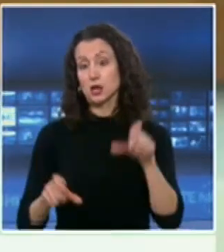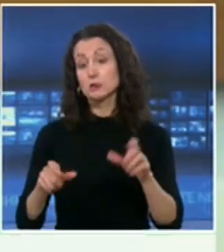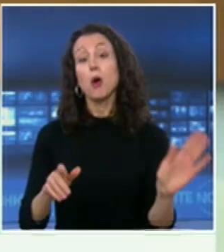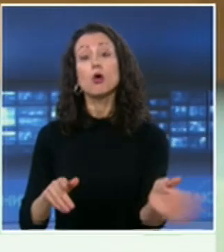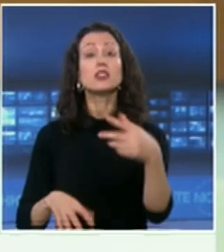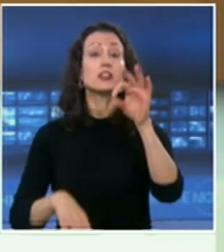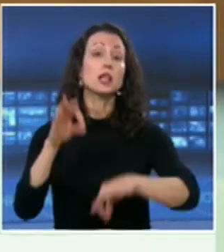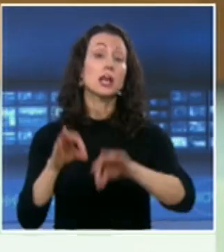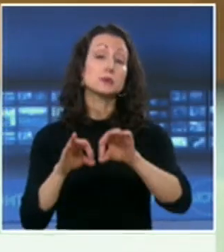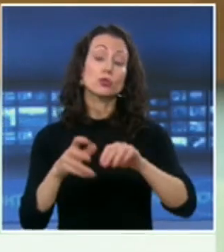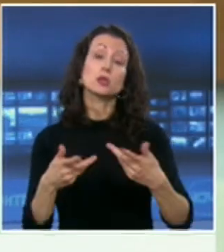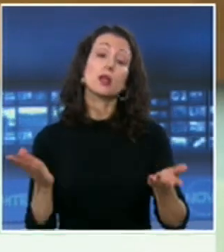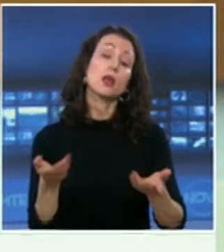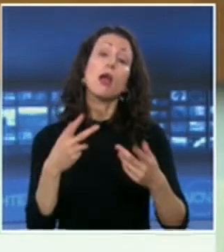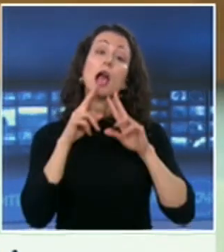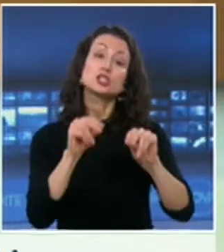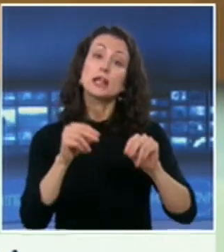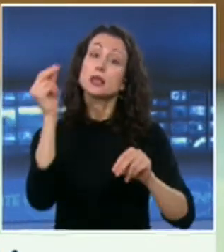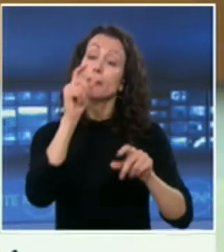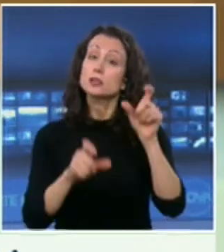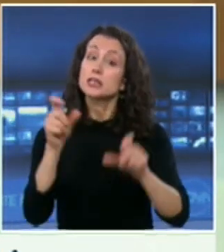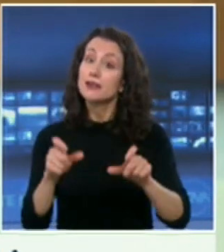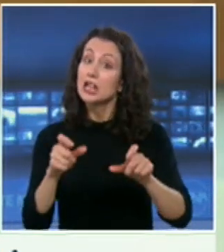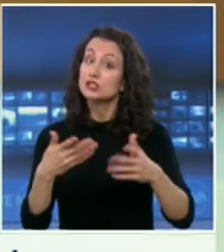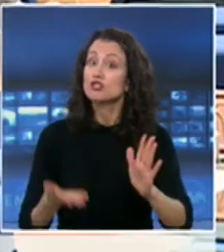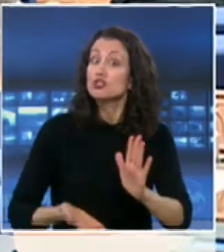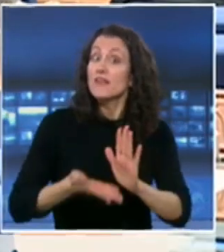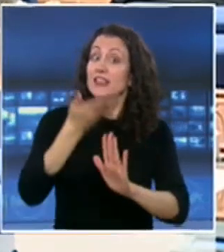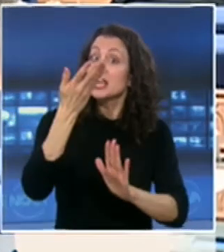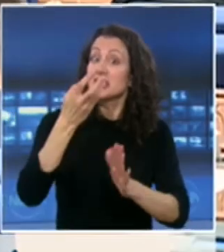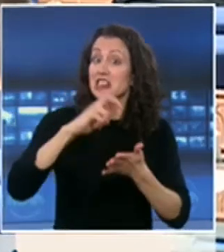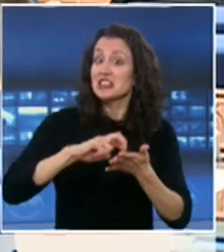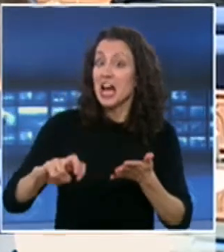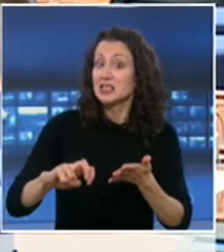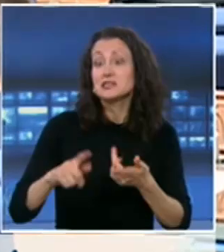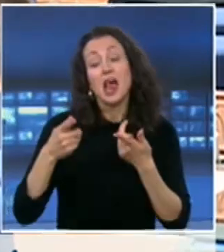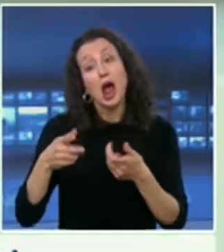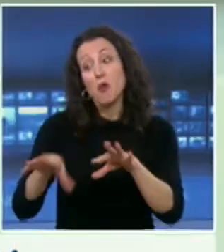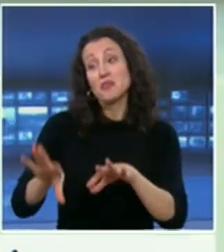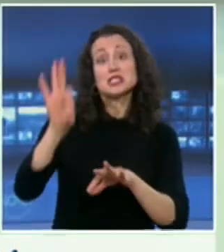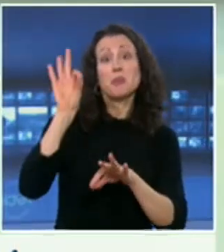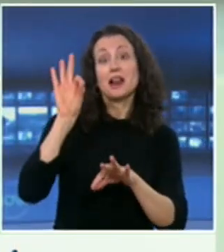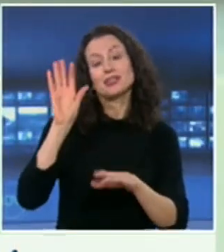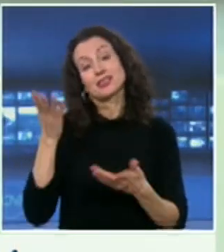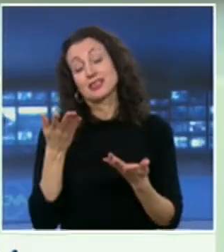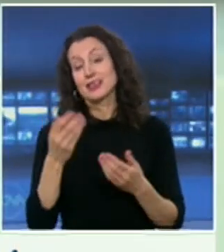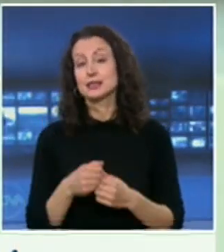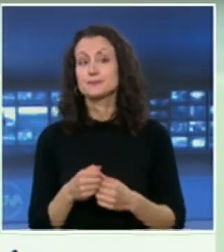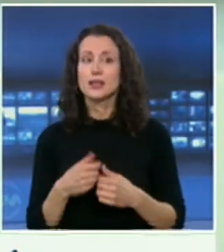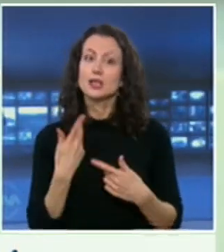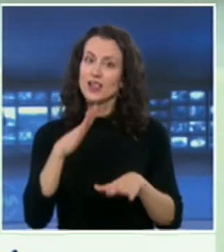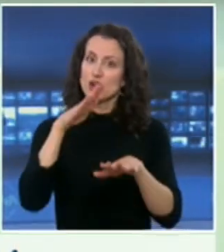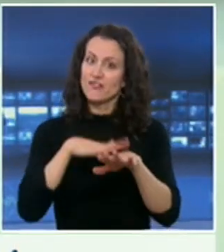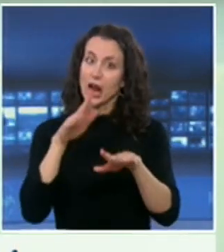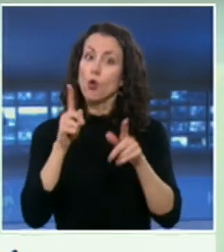на българските граждани, че им вдигнете данъците. Може би, ако тогава ви изберат, ги вдигнете. Ще стане факт, когато българския народ ни